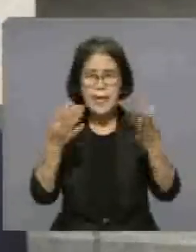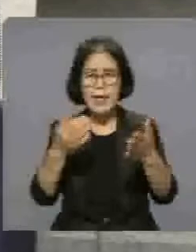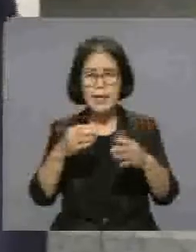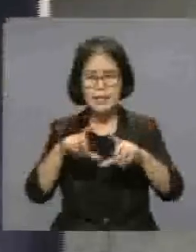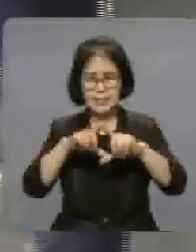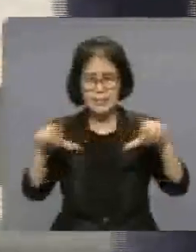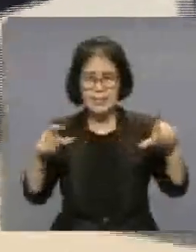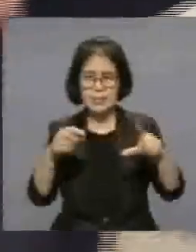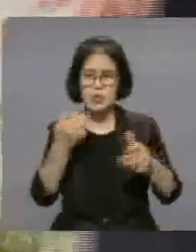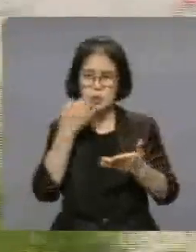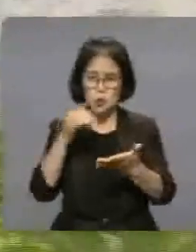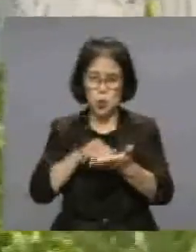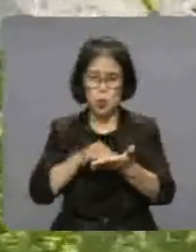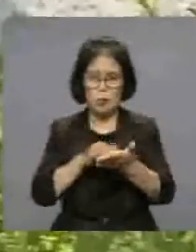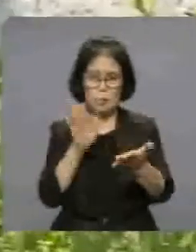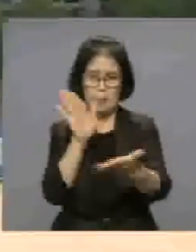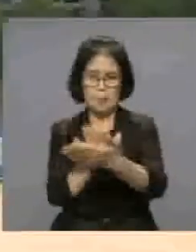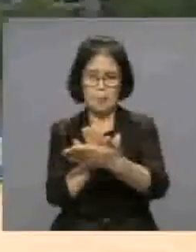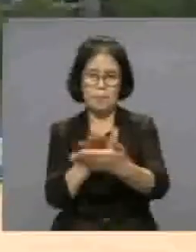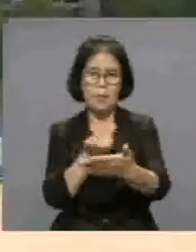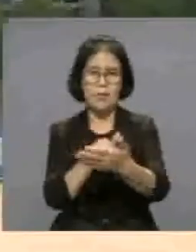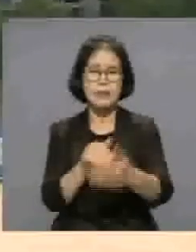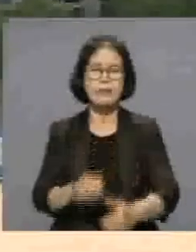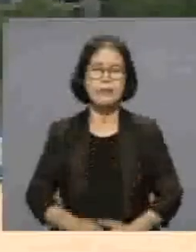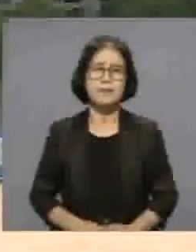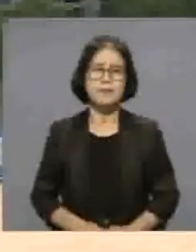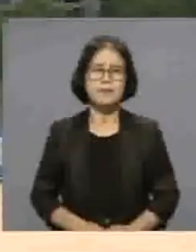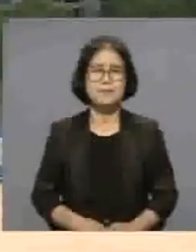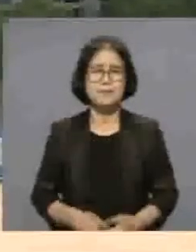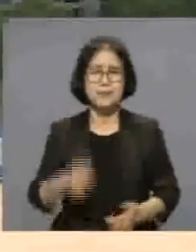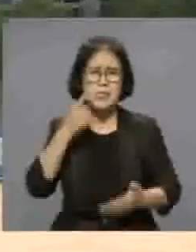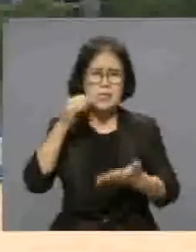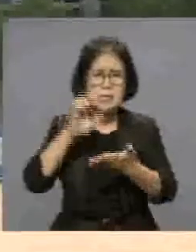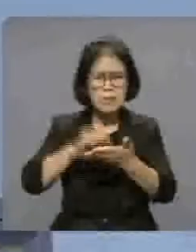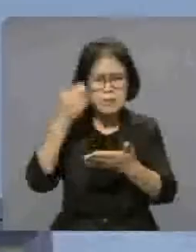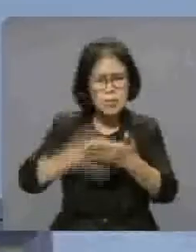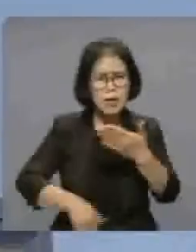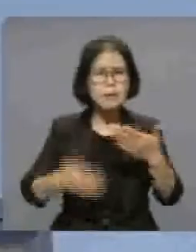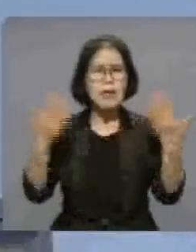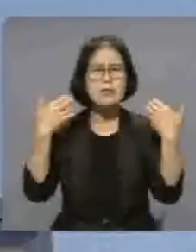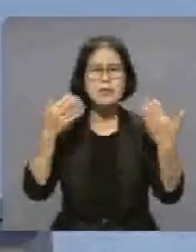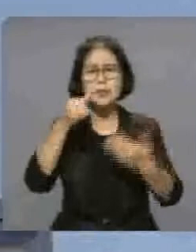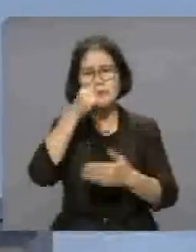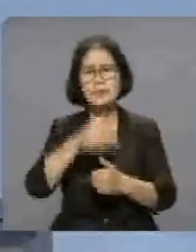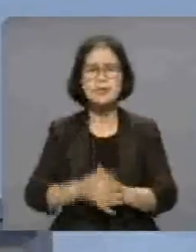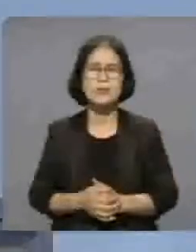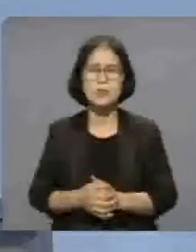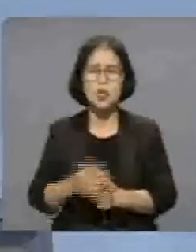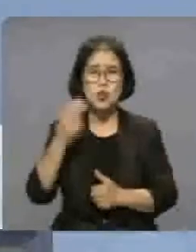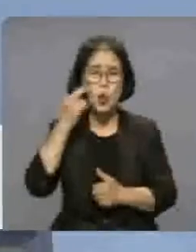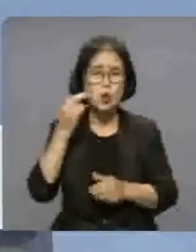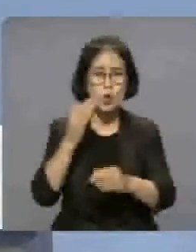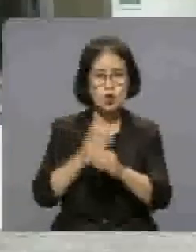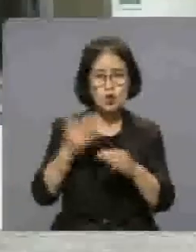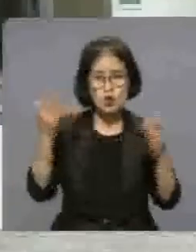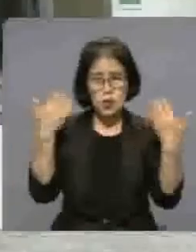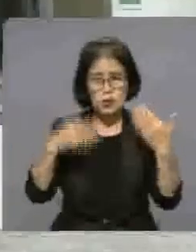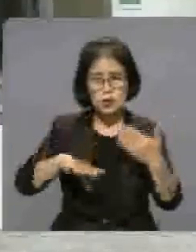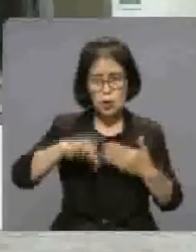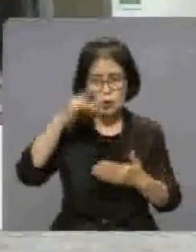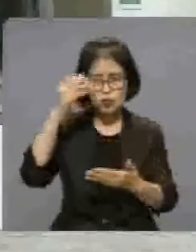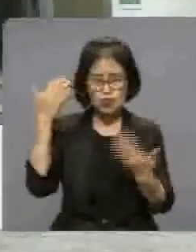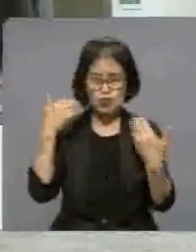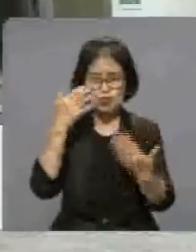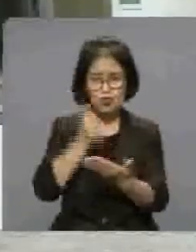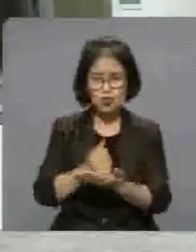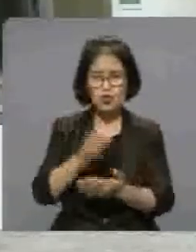대리석으로 마감 처리돼 있습니다. 아직 일제 흔적이 남은 학교도 있습니다. 송도 중은 초대 교장이자 이사장인